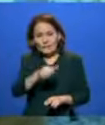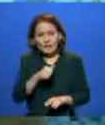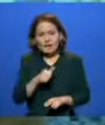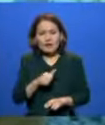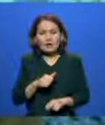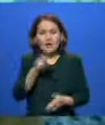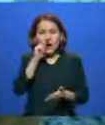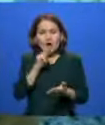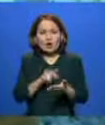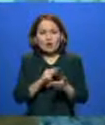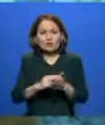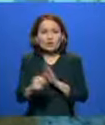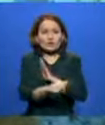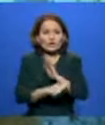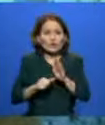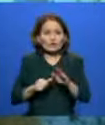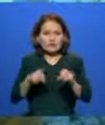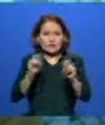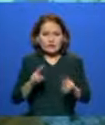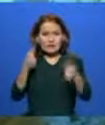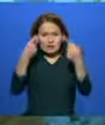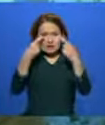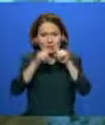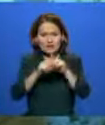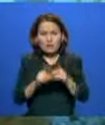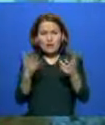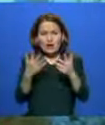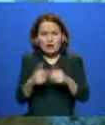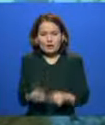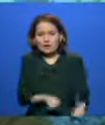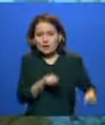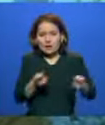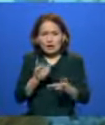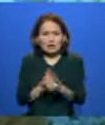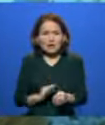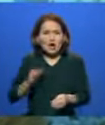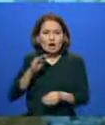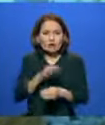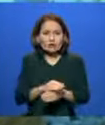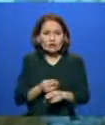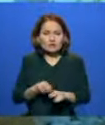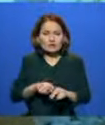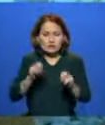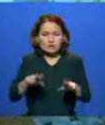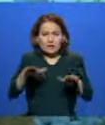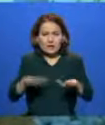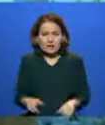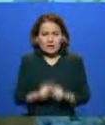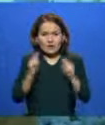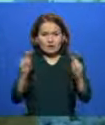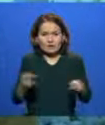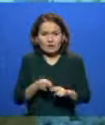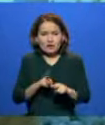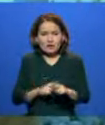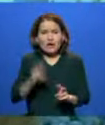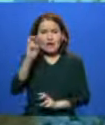цехқа арналған жабдықтарды сатып алдық. Яғни еңбек өнімділігі артатын болды. Қосымша 3 қора салынып жатыр. Осының бәрі